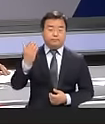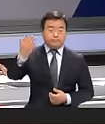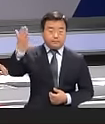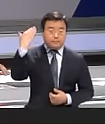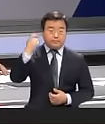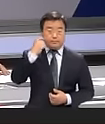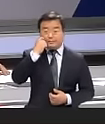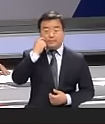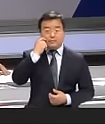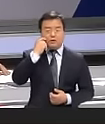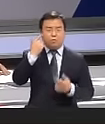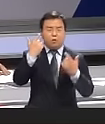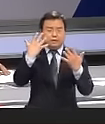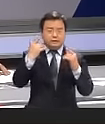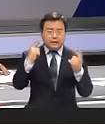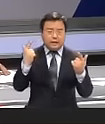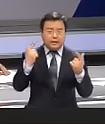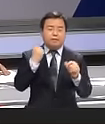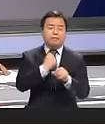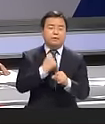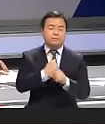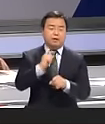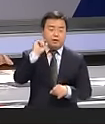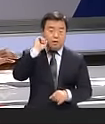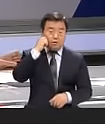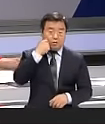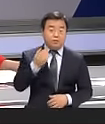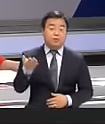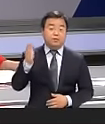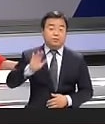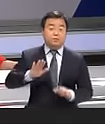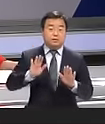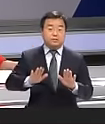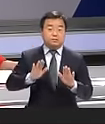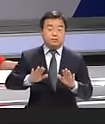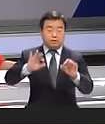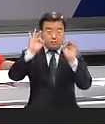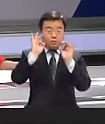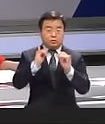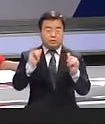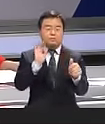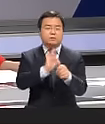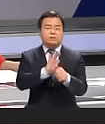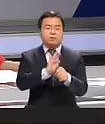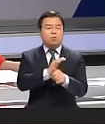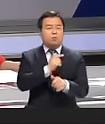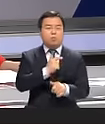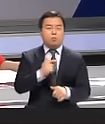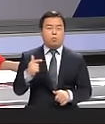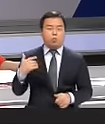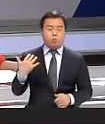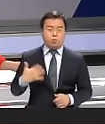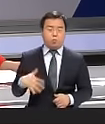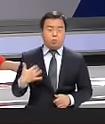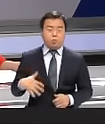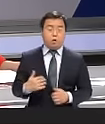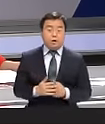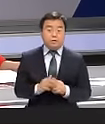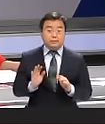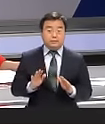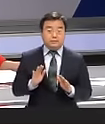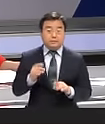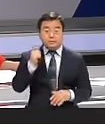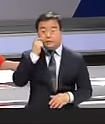여부가 불투명해서 제작에 어려움을 겪기도 했는데 네. 이 관객층의 그런 지지가 굉장히 놀라운 인데요. 네. 지금 연평해전이 흥행을